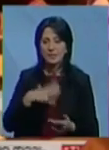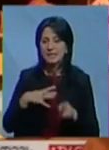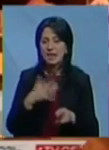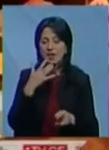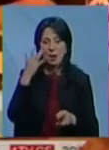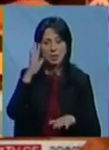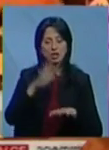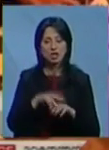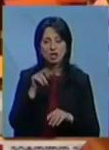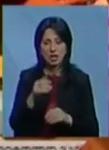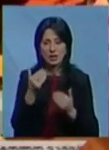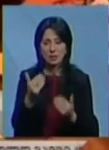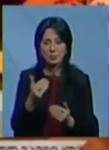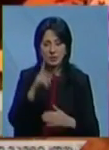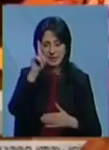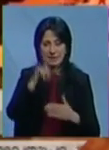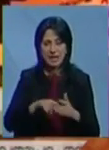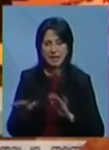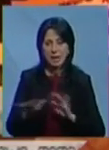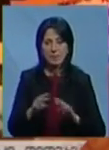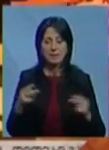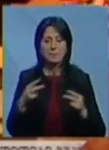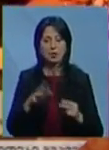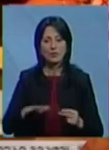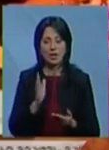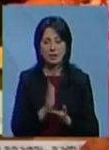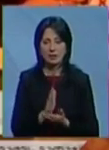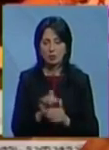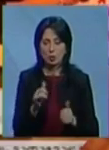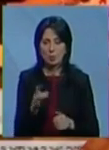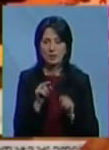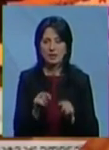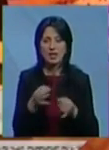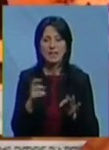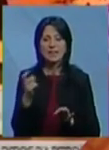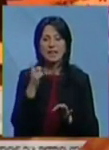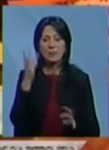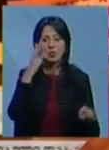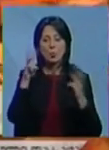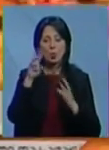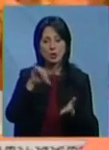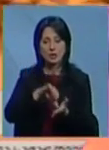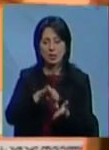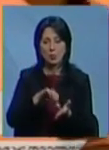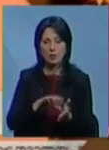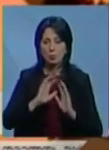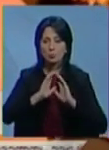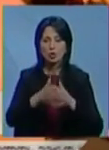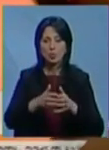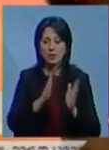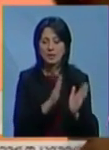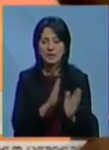საქართველო ამერიკის შეერთებული შტატების სანდო და ქმედითი პარტნიორი ქვეყანაა, რომელიც რეგიონში დემოკრატიის მოდელს წარმოადგენს და